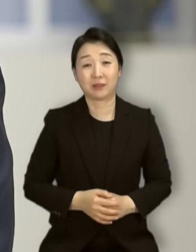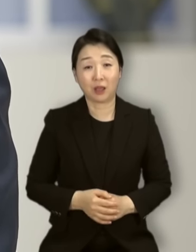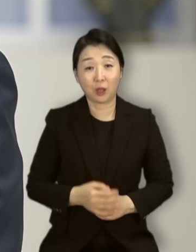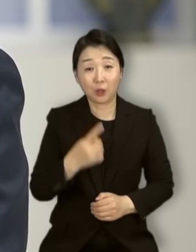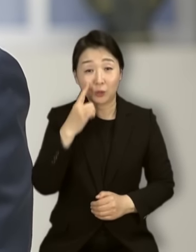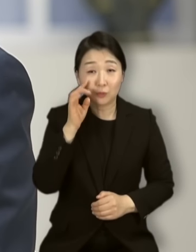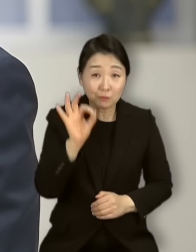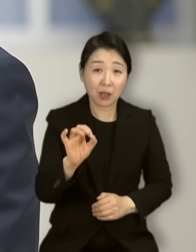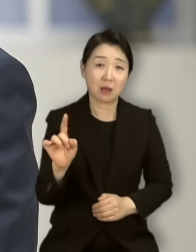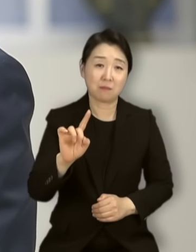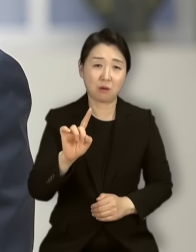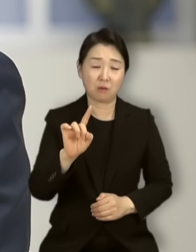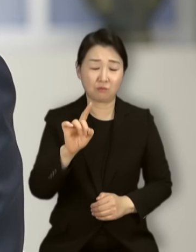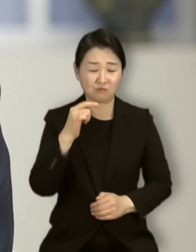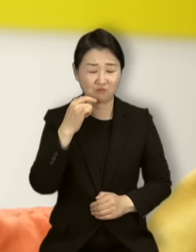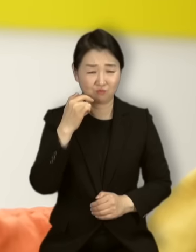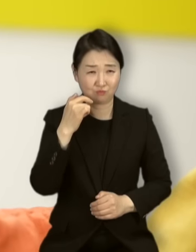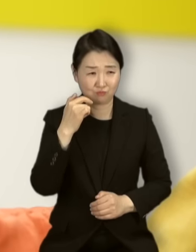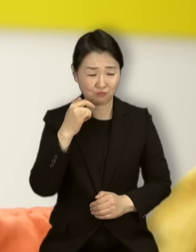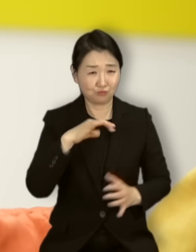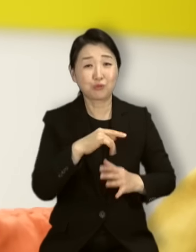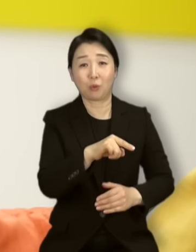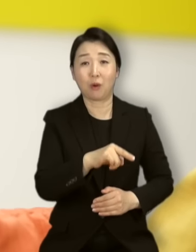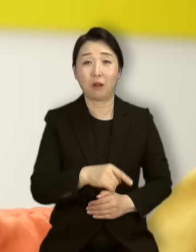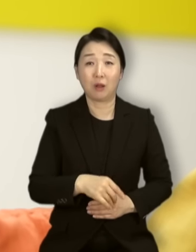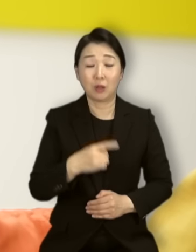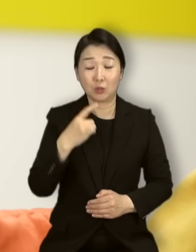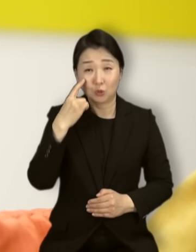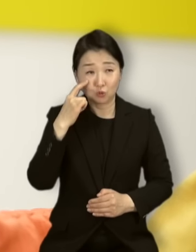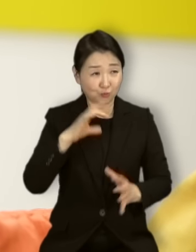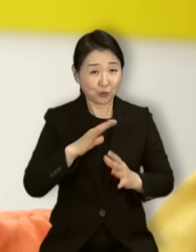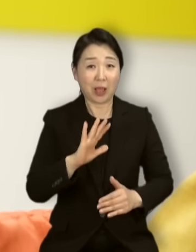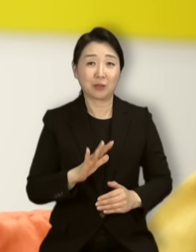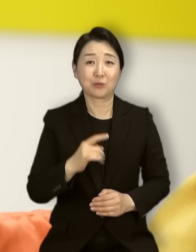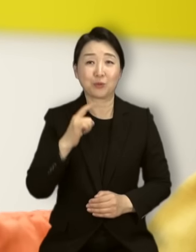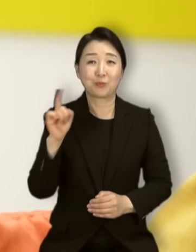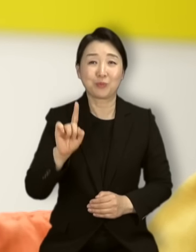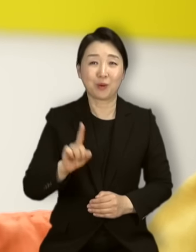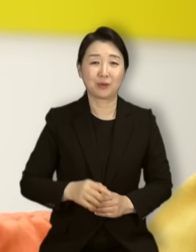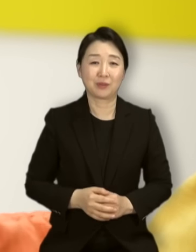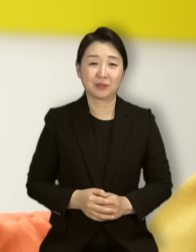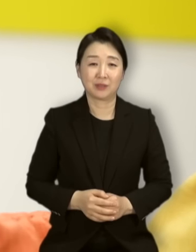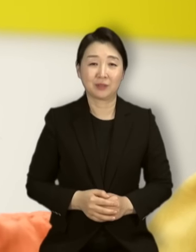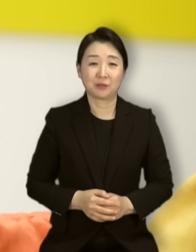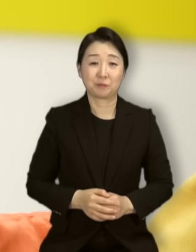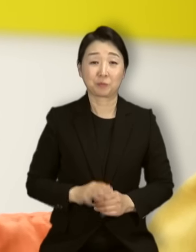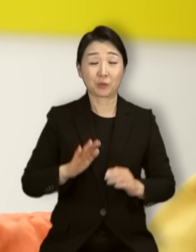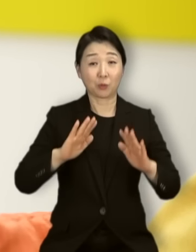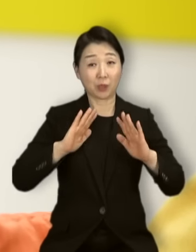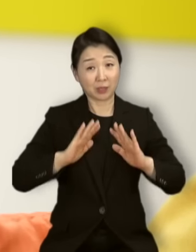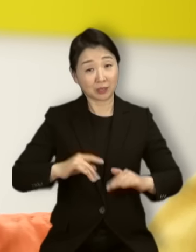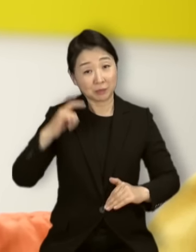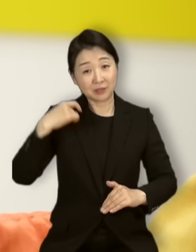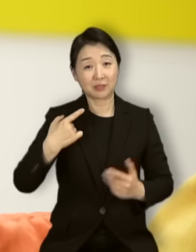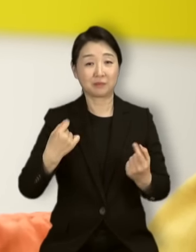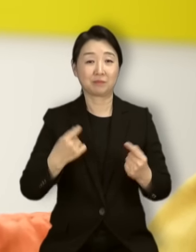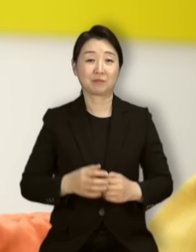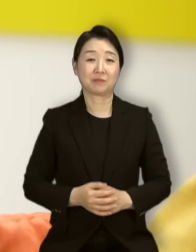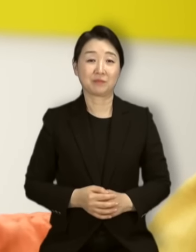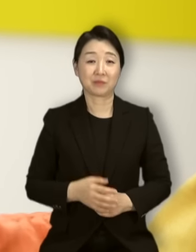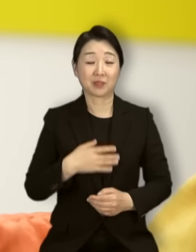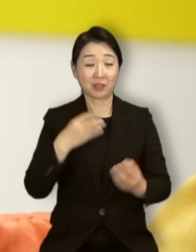좀 차분한 느낌 차분한 느낌 아 제가 오해를 많이 했었는데네 정말 인 사람 딱 봐도